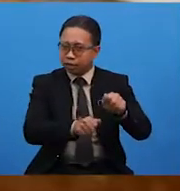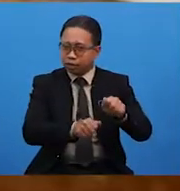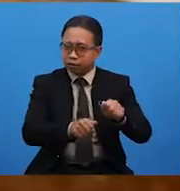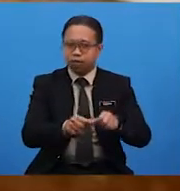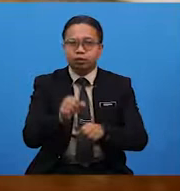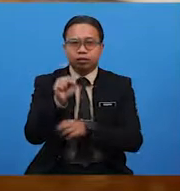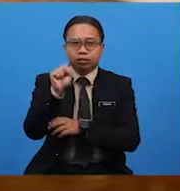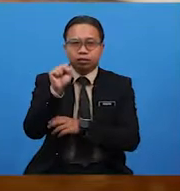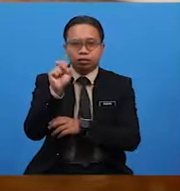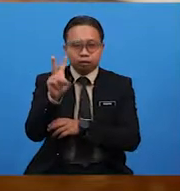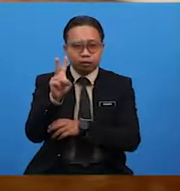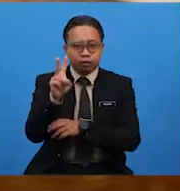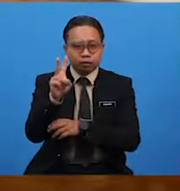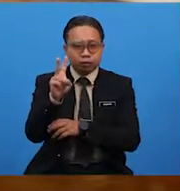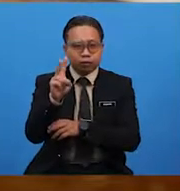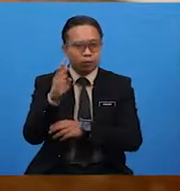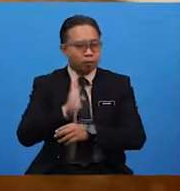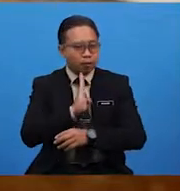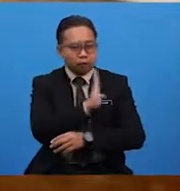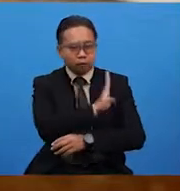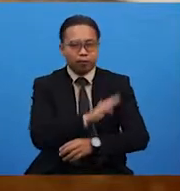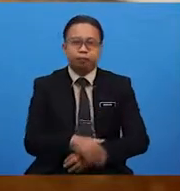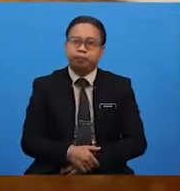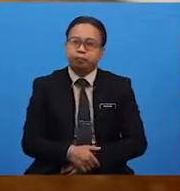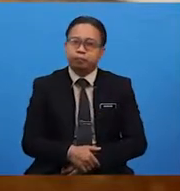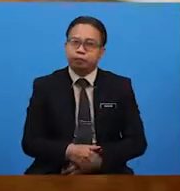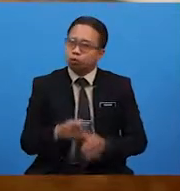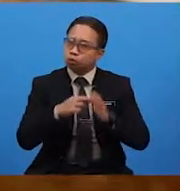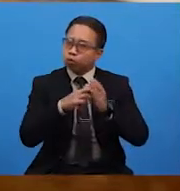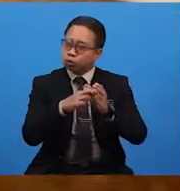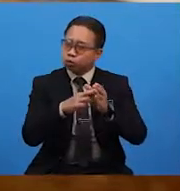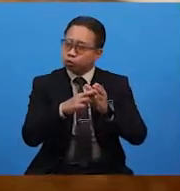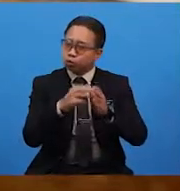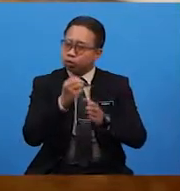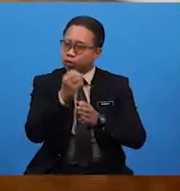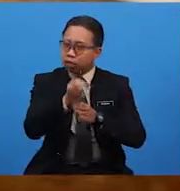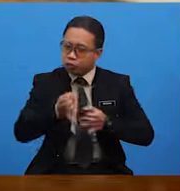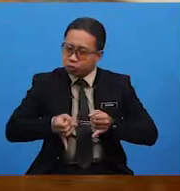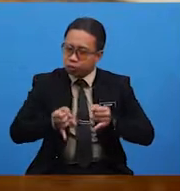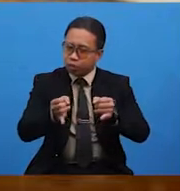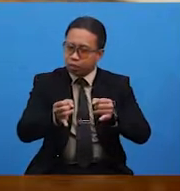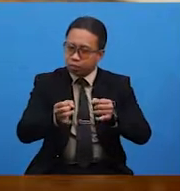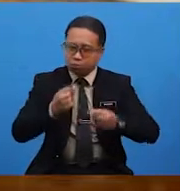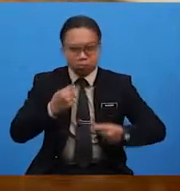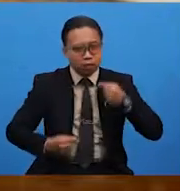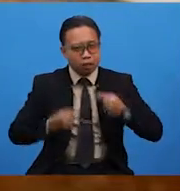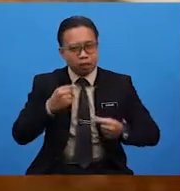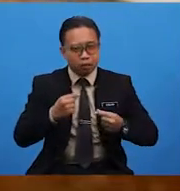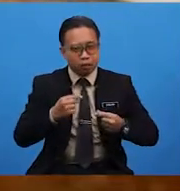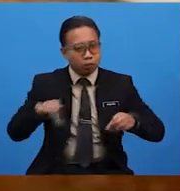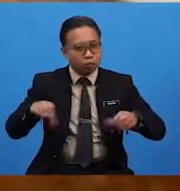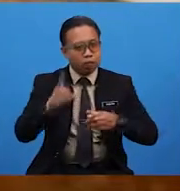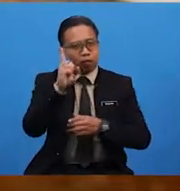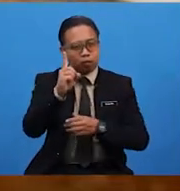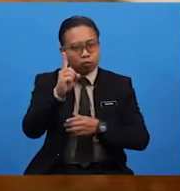widyathara ini aliran Siwa barae merujuk kepada Halloween mengetahui kecenderungan gaya tertentu dalam menghasilkan